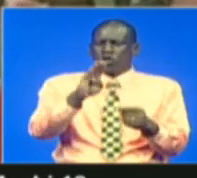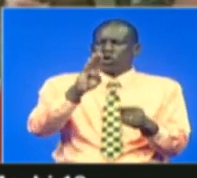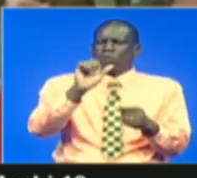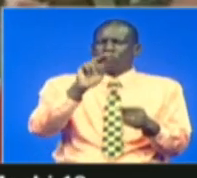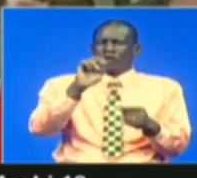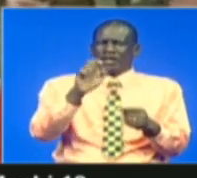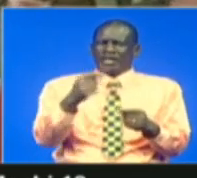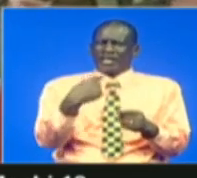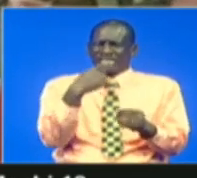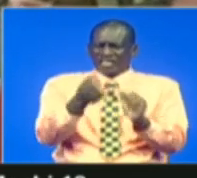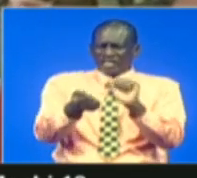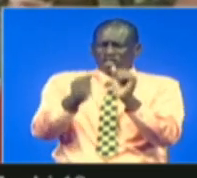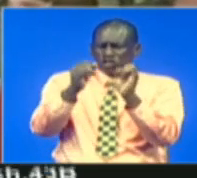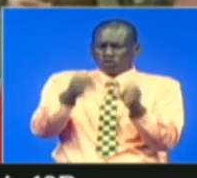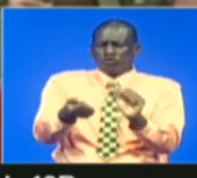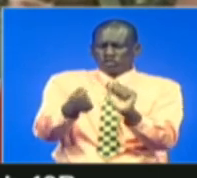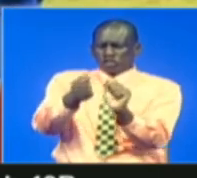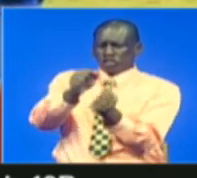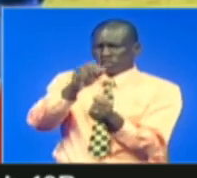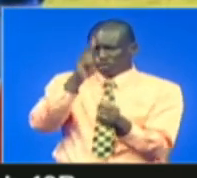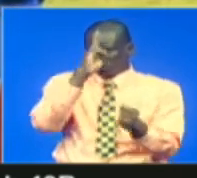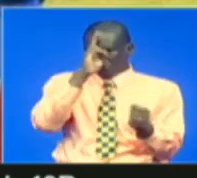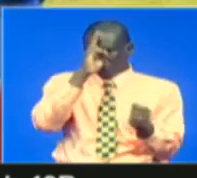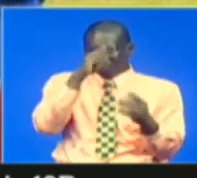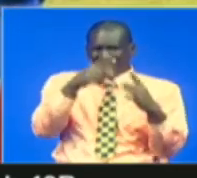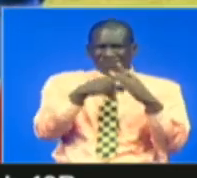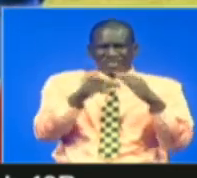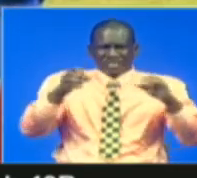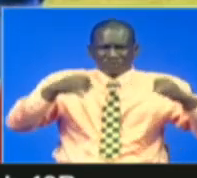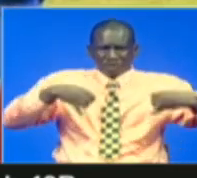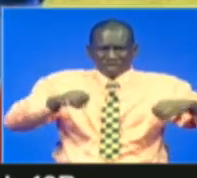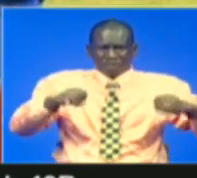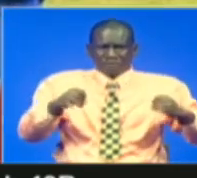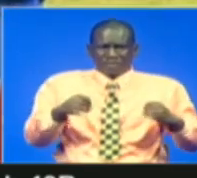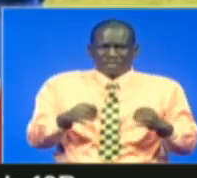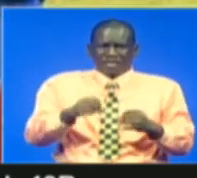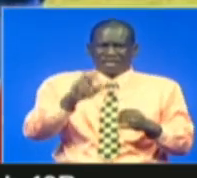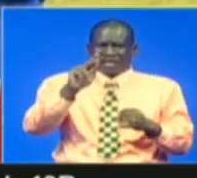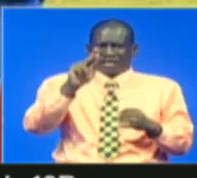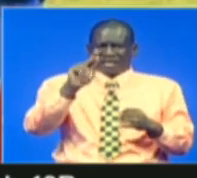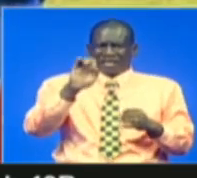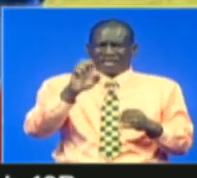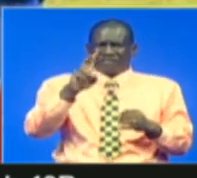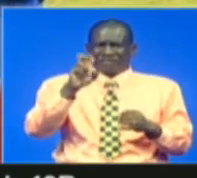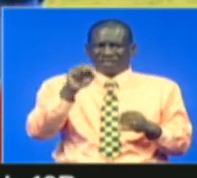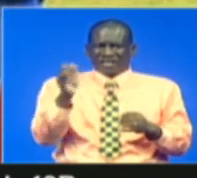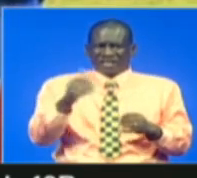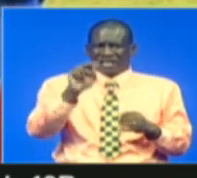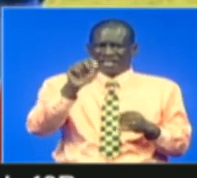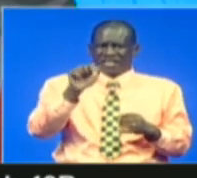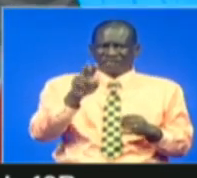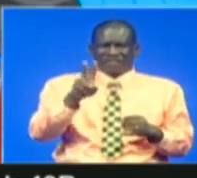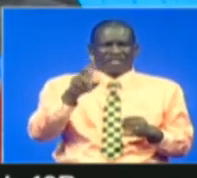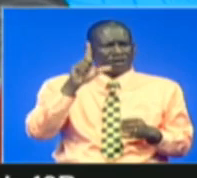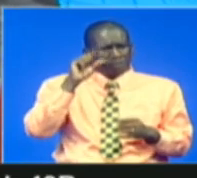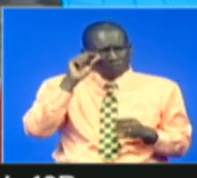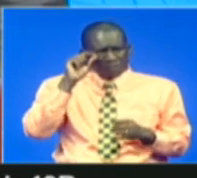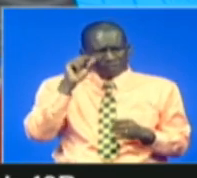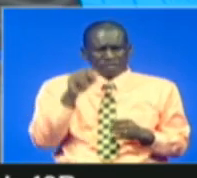kwamba mabadiliko mapya katika idara ya polisi yameanza kutekelezwa. Kevin Mutai, NTV, Mombasa.